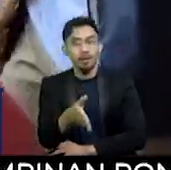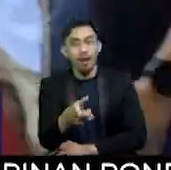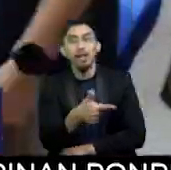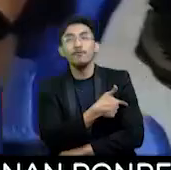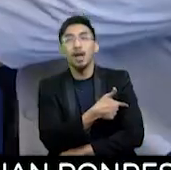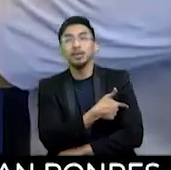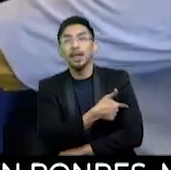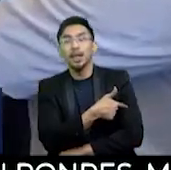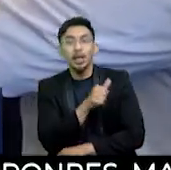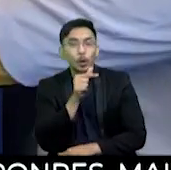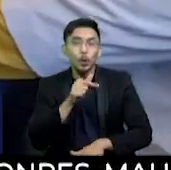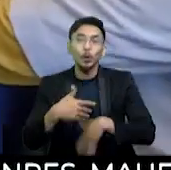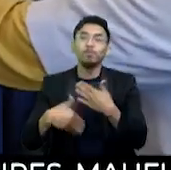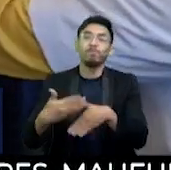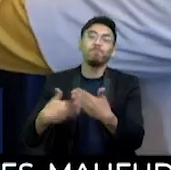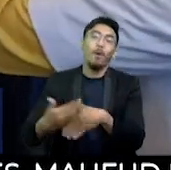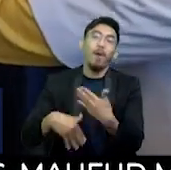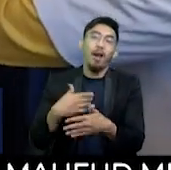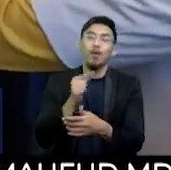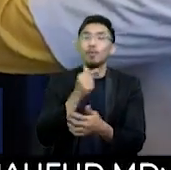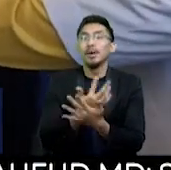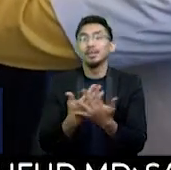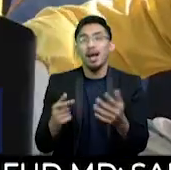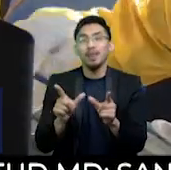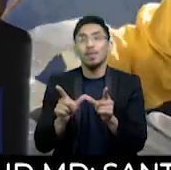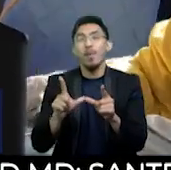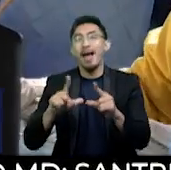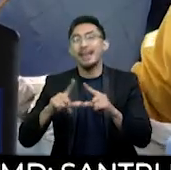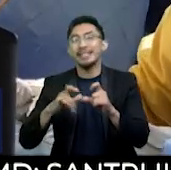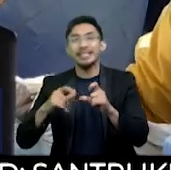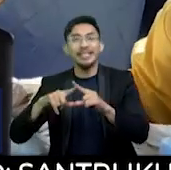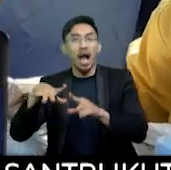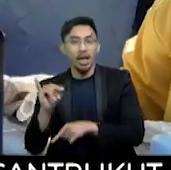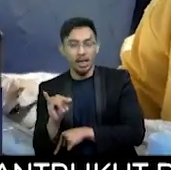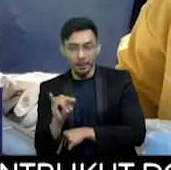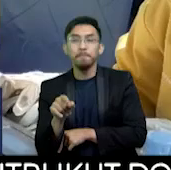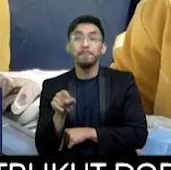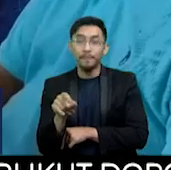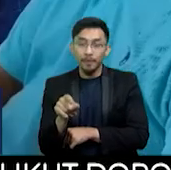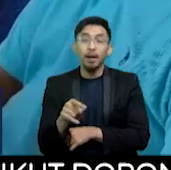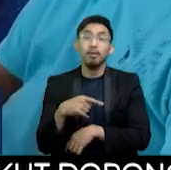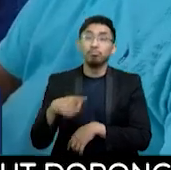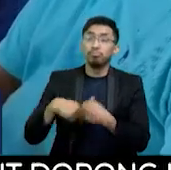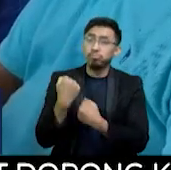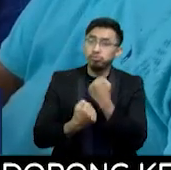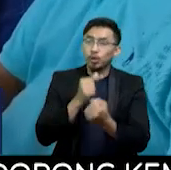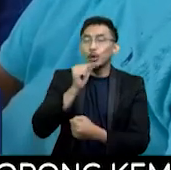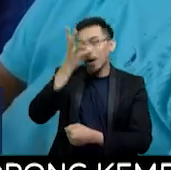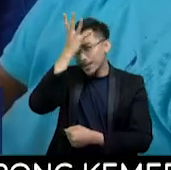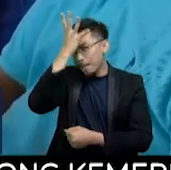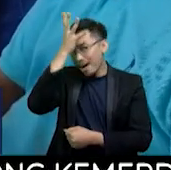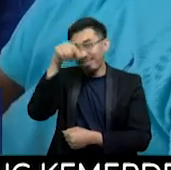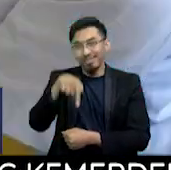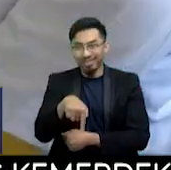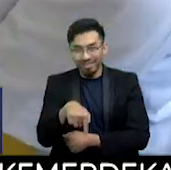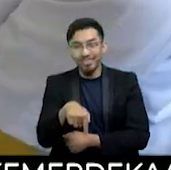di Waisai. Percepatan vaksinasi dilakukan sebagai persiapan Raja Ampat sebagai penyelenggara side event G20 tahun